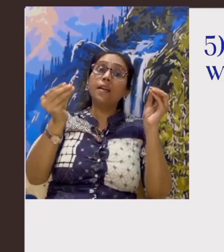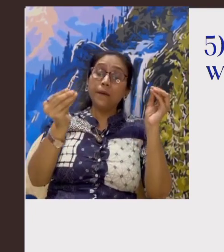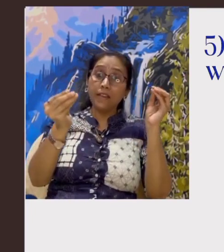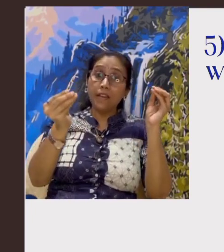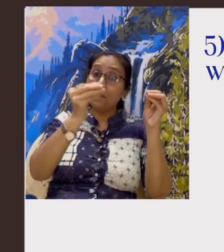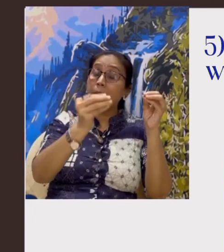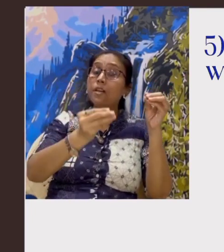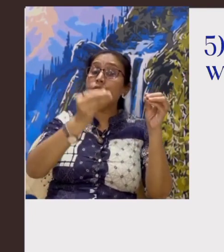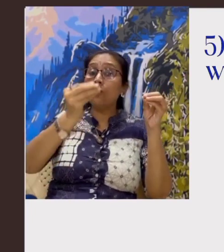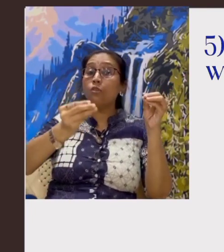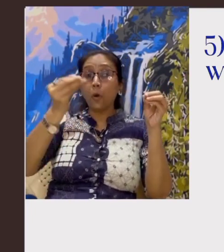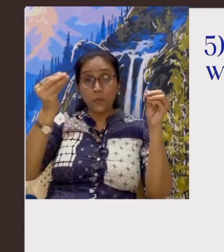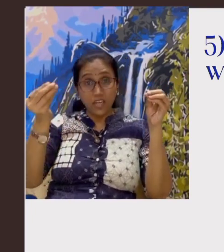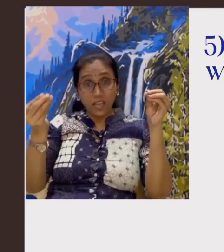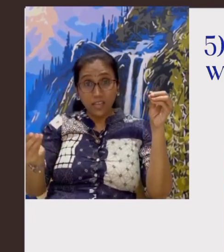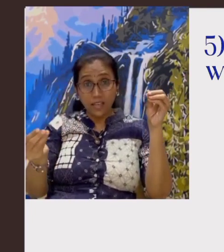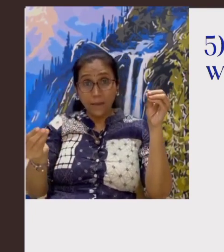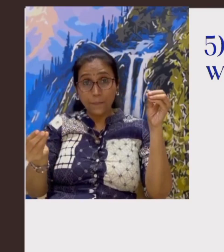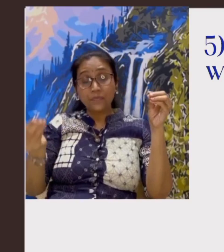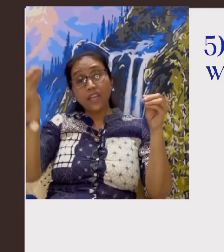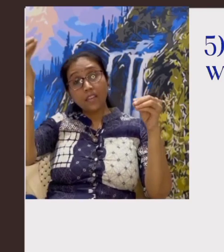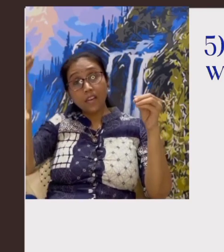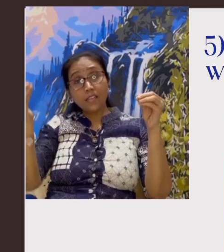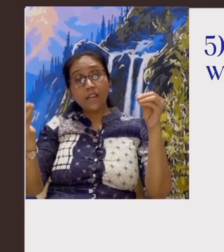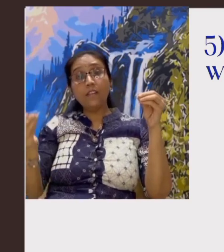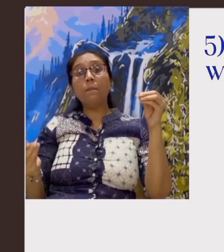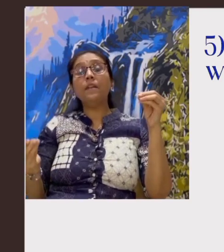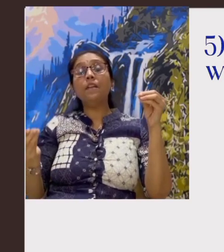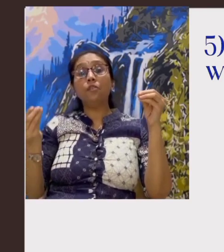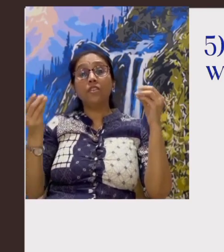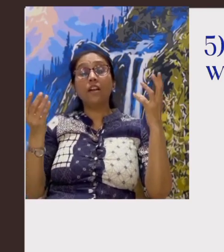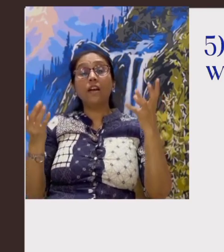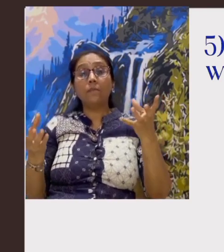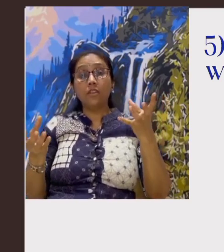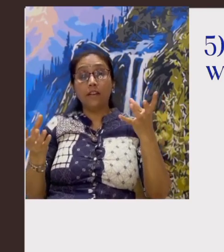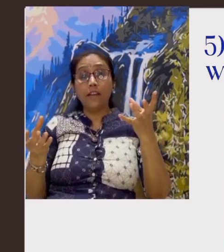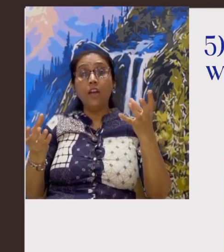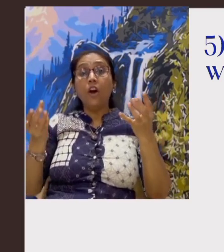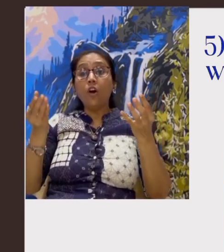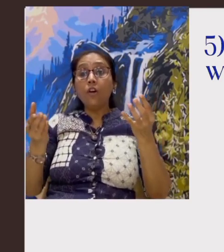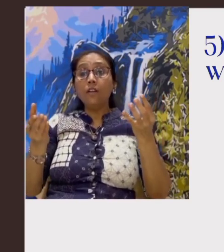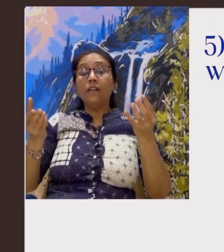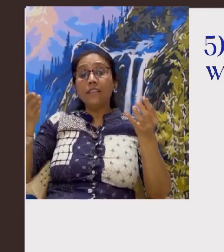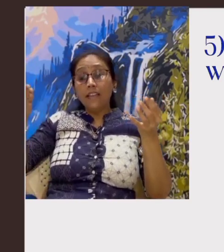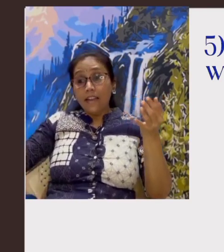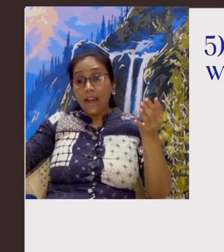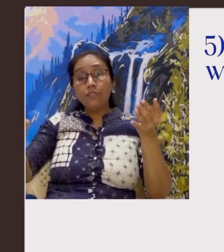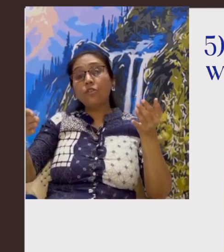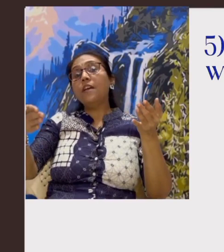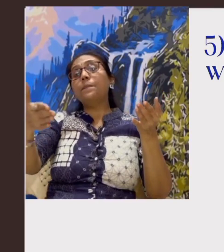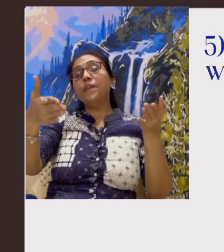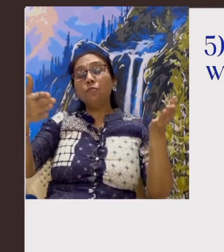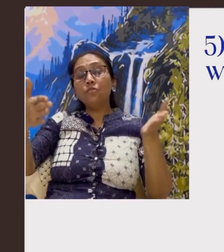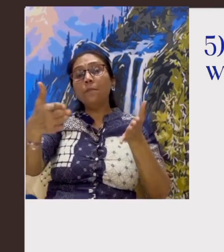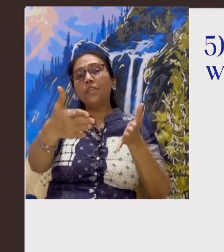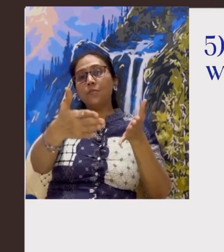बताना पड़ेगा कि मेरे पास और कोई ऑप्शन नहीं है, ये इतना अच्छा डेवलपमेंटल प्रोजेक्ट का काम चल रहा है और ये लैंड जो है